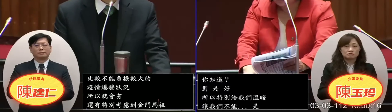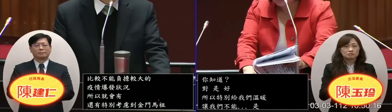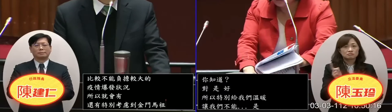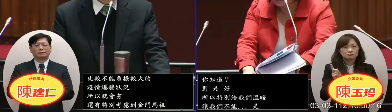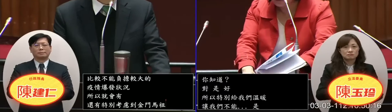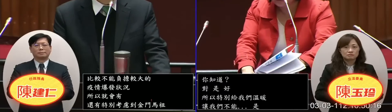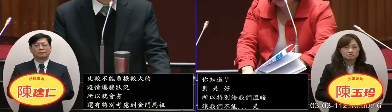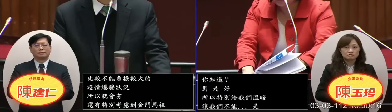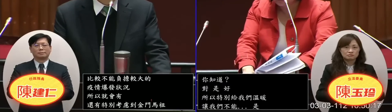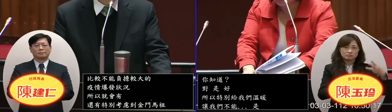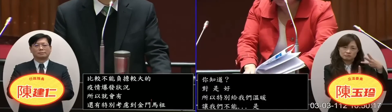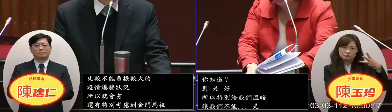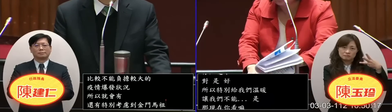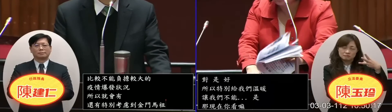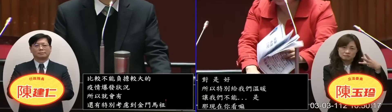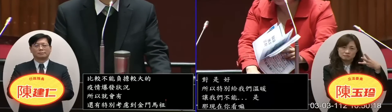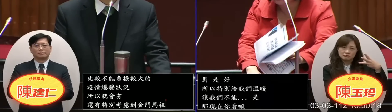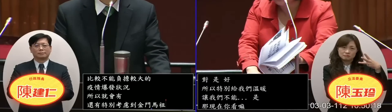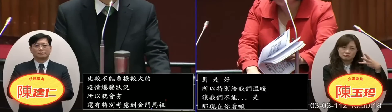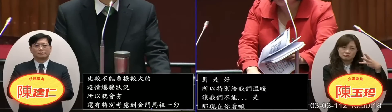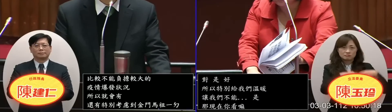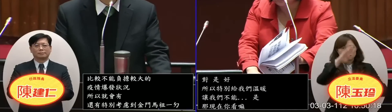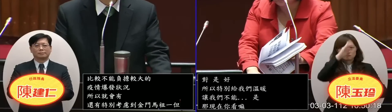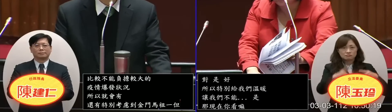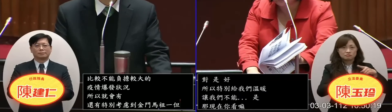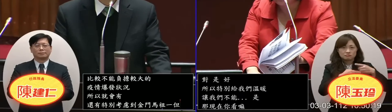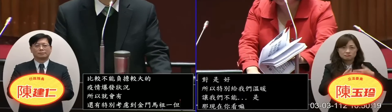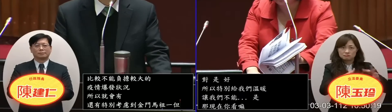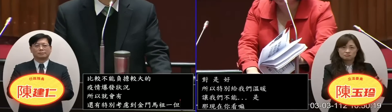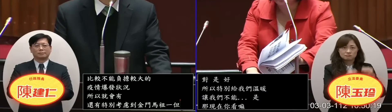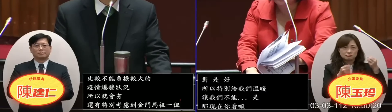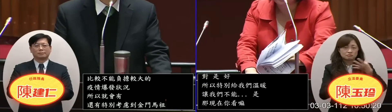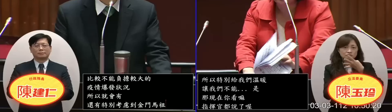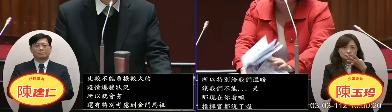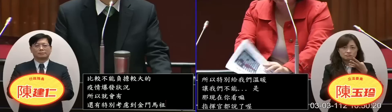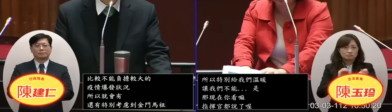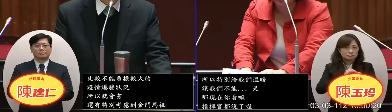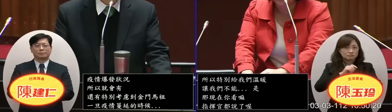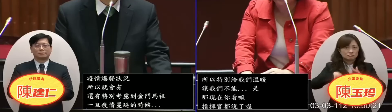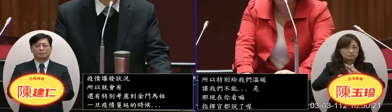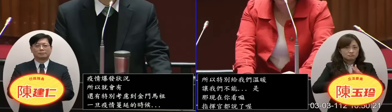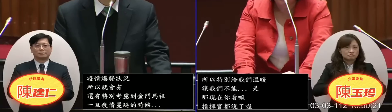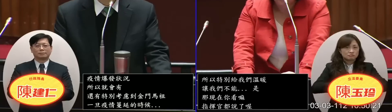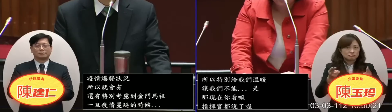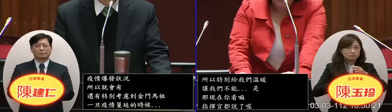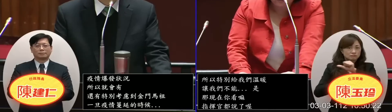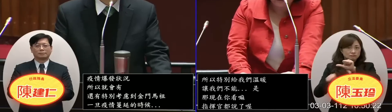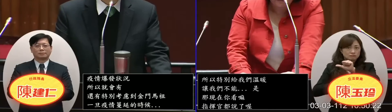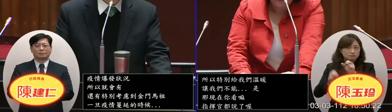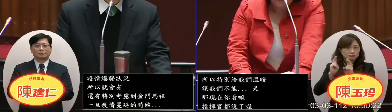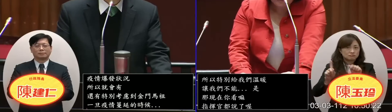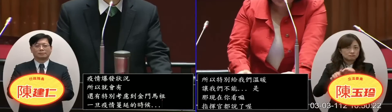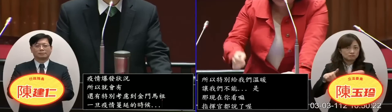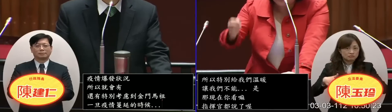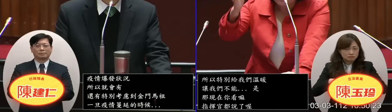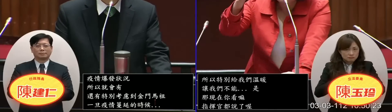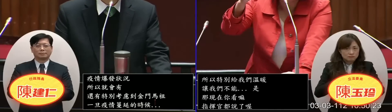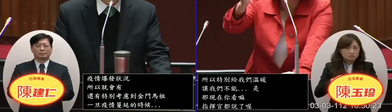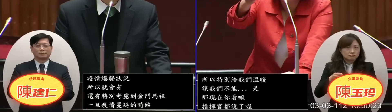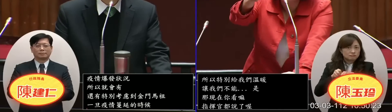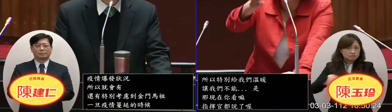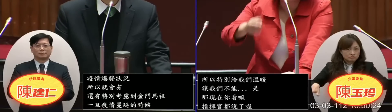指挥官都说了哈，三月这个。免隔离，四月医院解禁，五月指挥中心都退场了，对吧？那